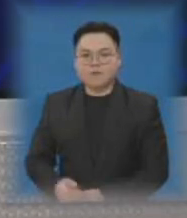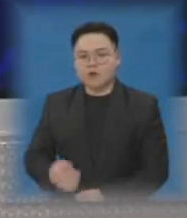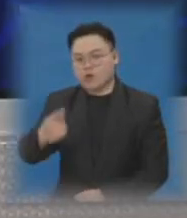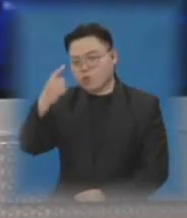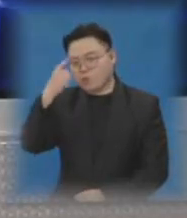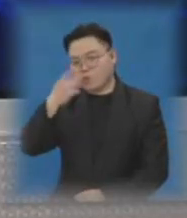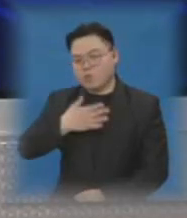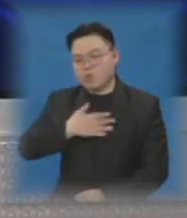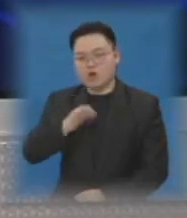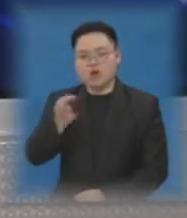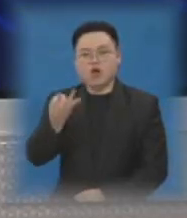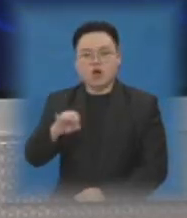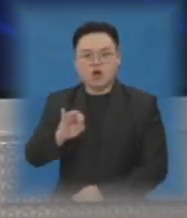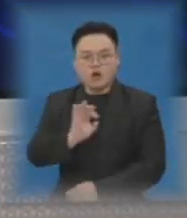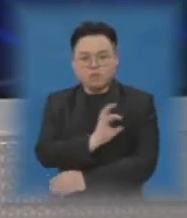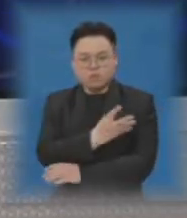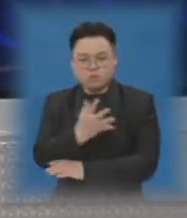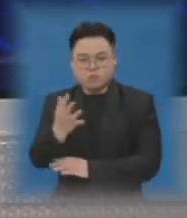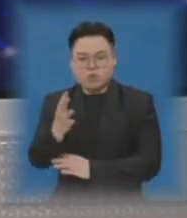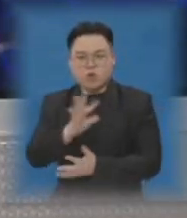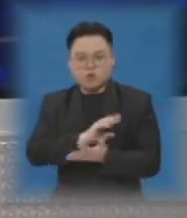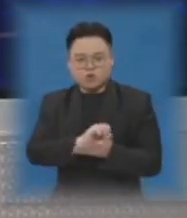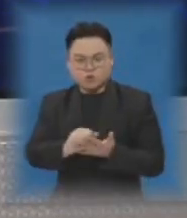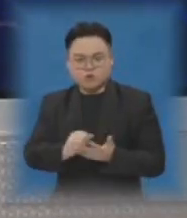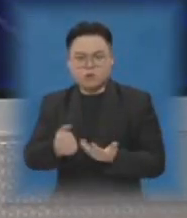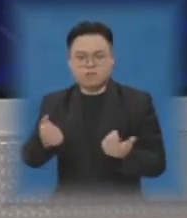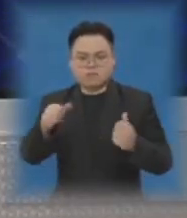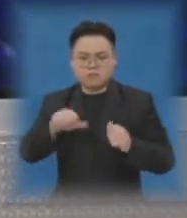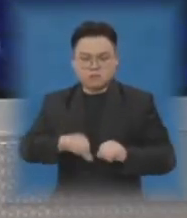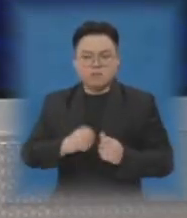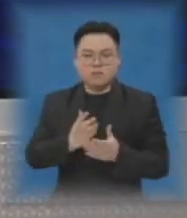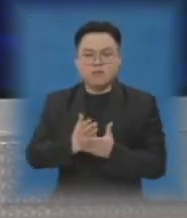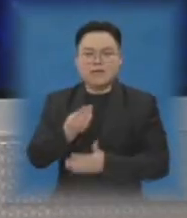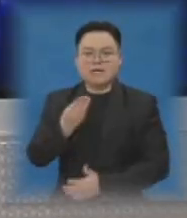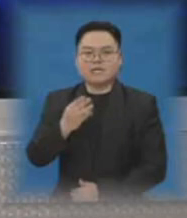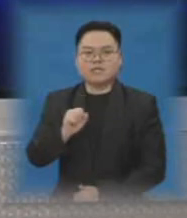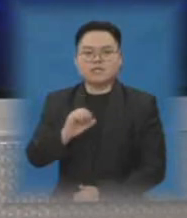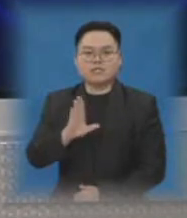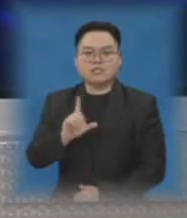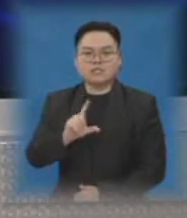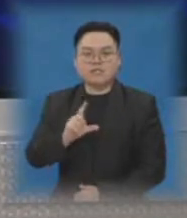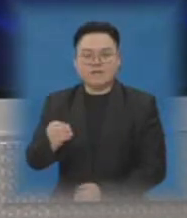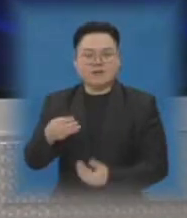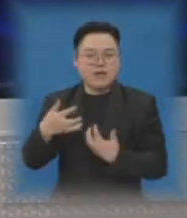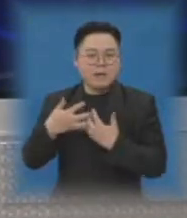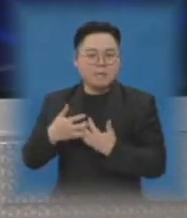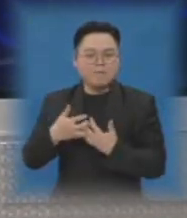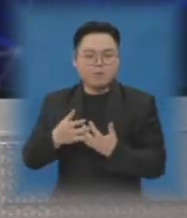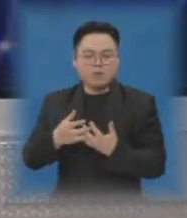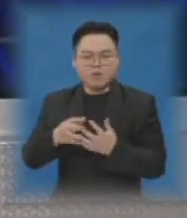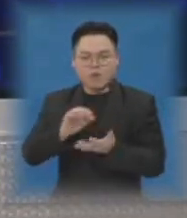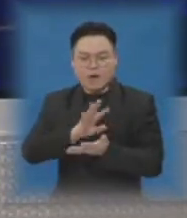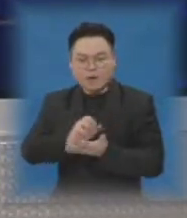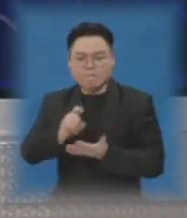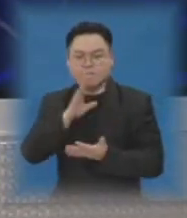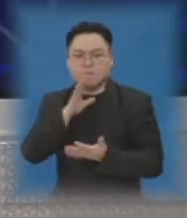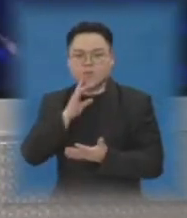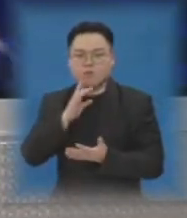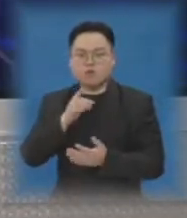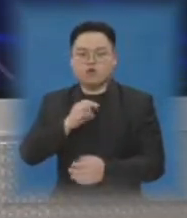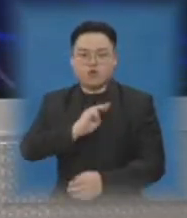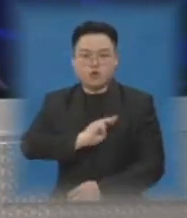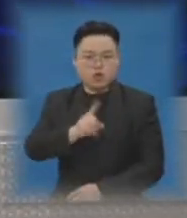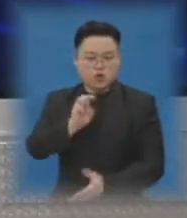Монгол орны ой модыг устгаж дараа талд оруулж байгаа хөнөөлт шавьжийн сөрөг нөлөөллийг багасгах тэр бум мод хөдөлгөөнд хүнэмрээ